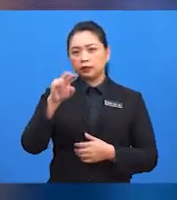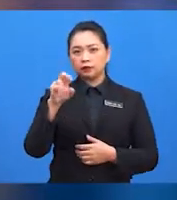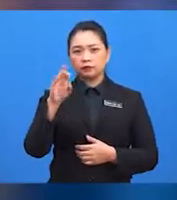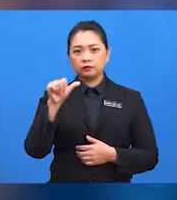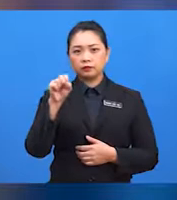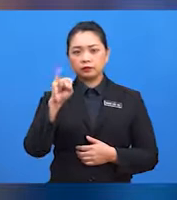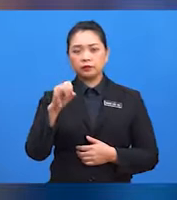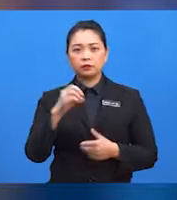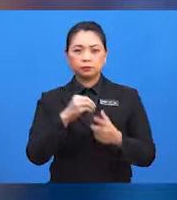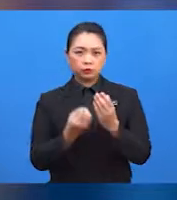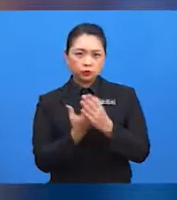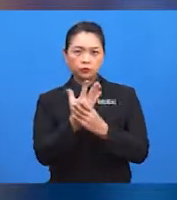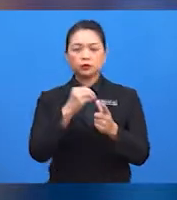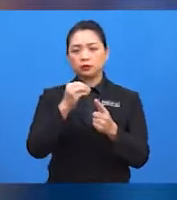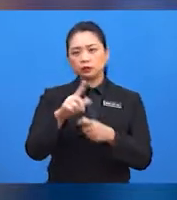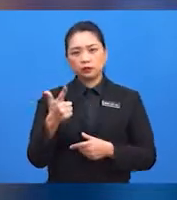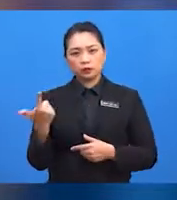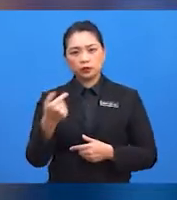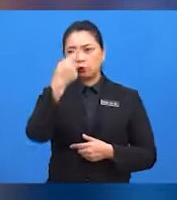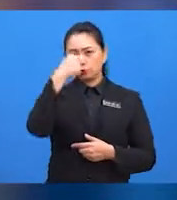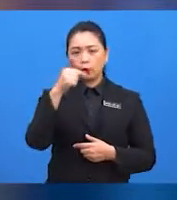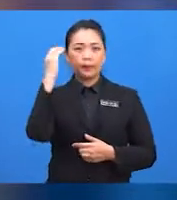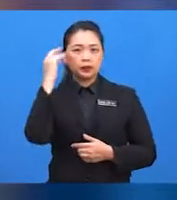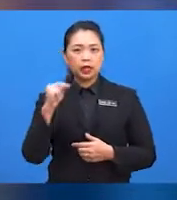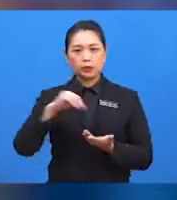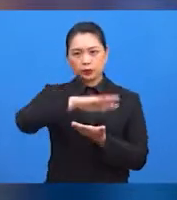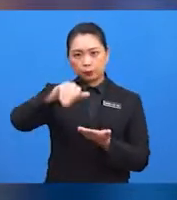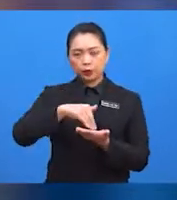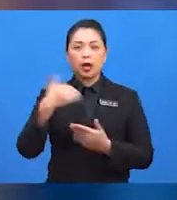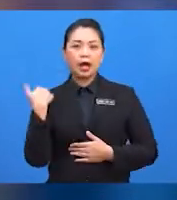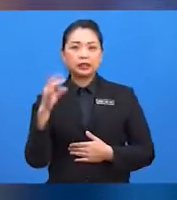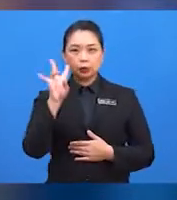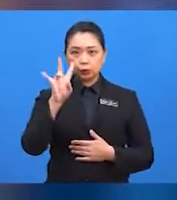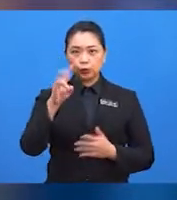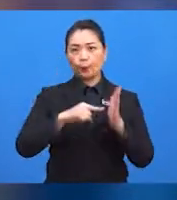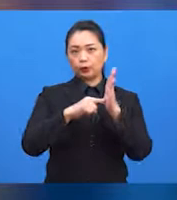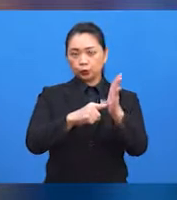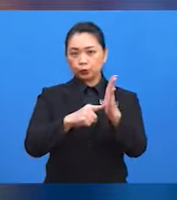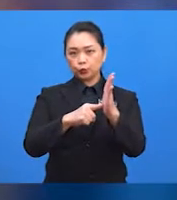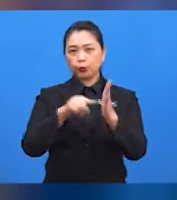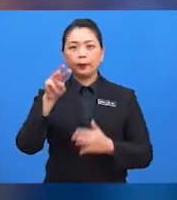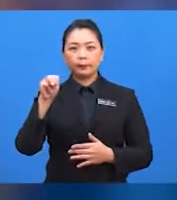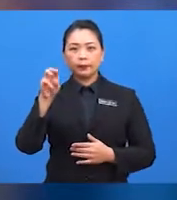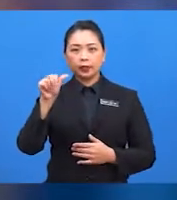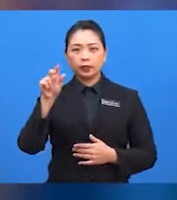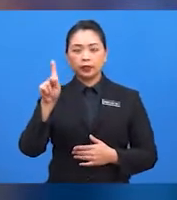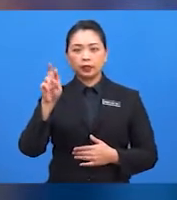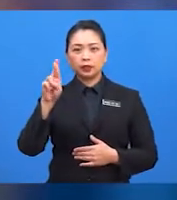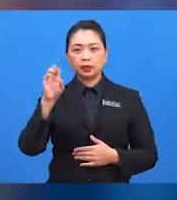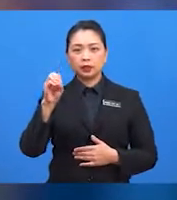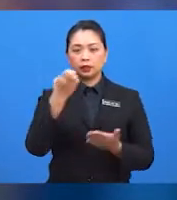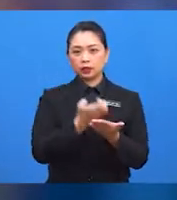sebagainya. Untuk pengetahuan semua, terdapat 7 petunjuk makroekonomi ataupun kita ringkaskan